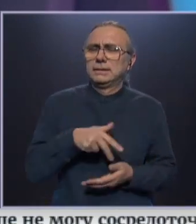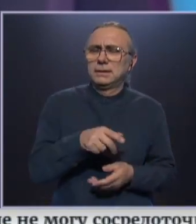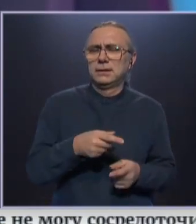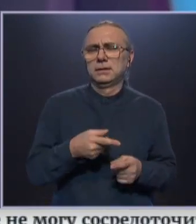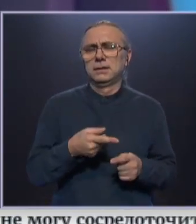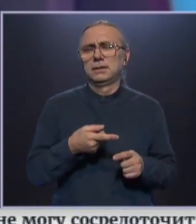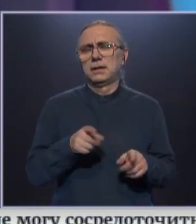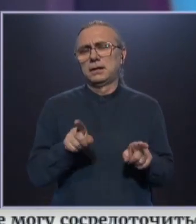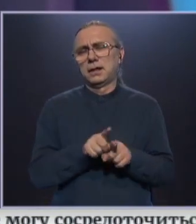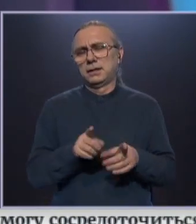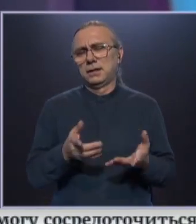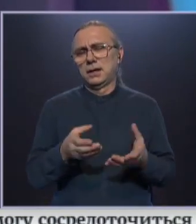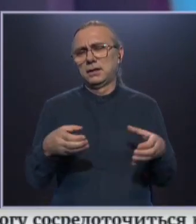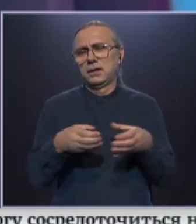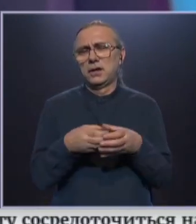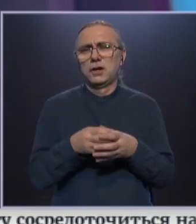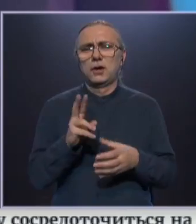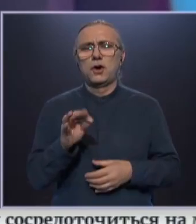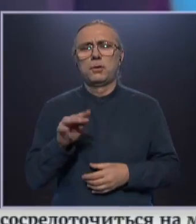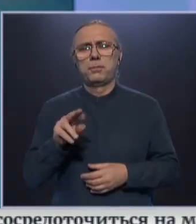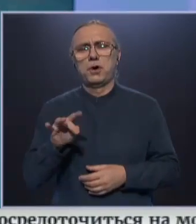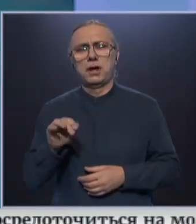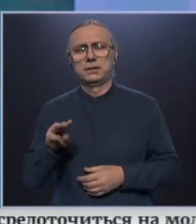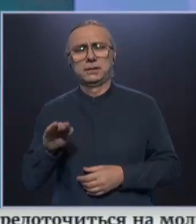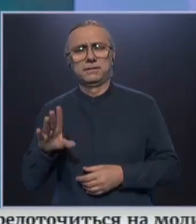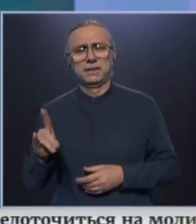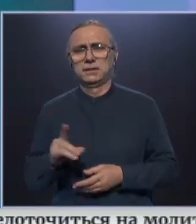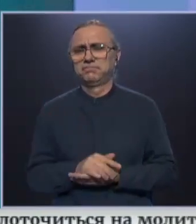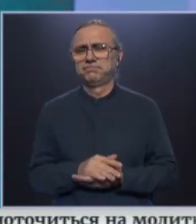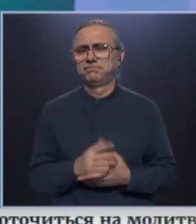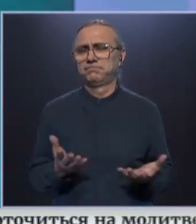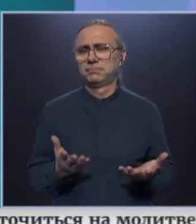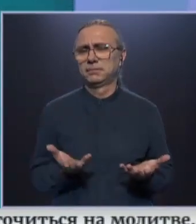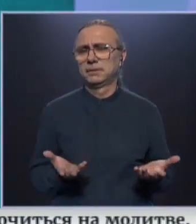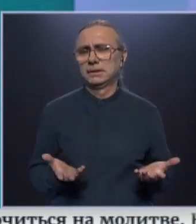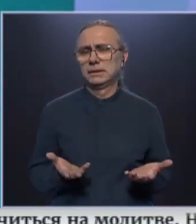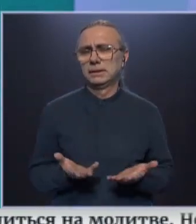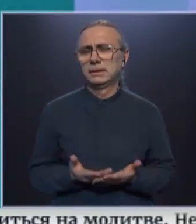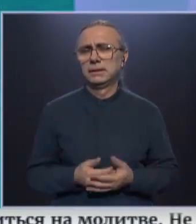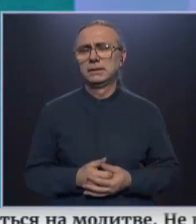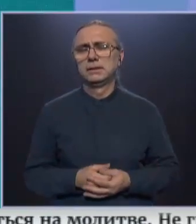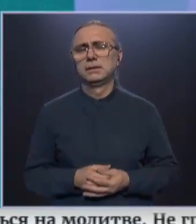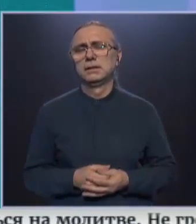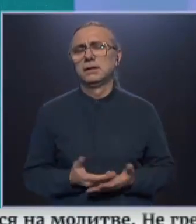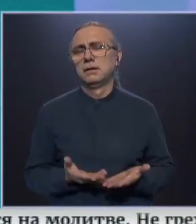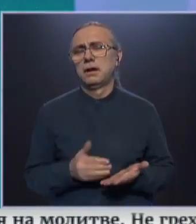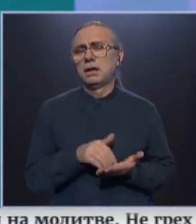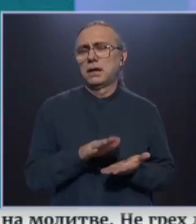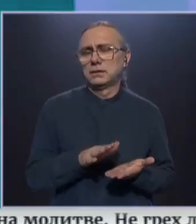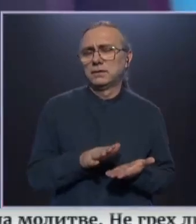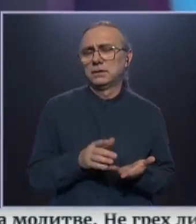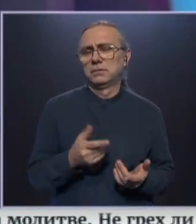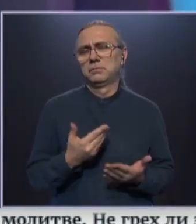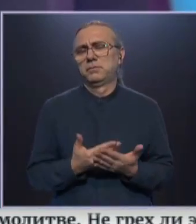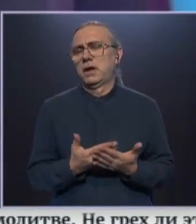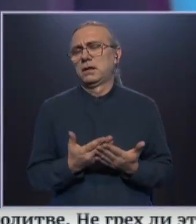ситуация, естественно, не располагает к особому веселью. Но, с другой стороны, отказать не очень хорошо для карьеры.